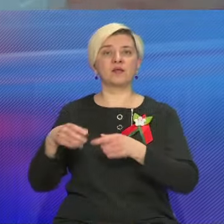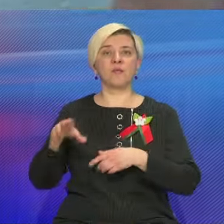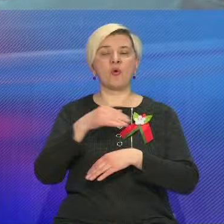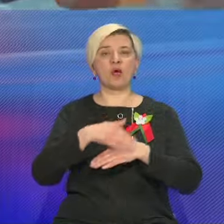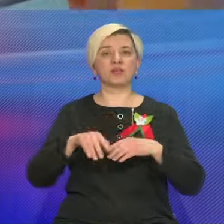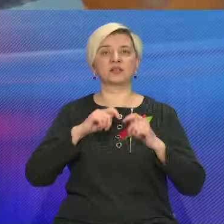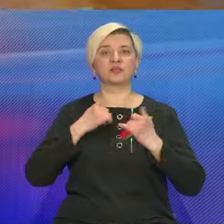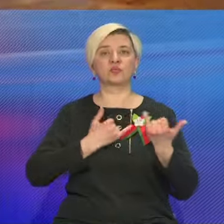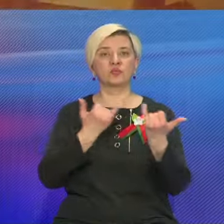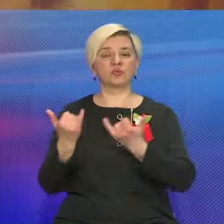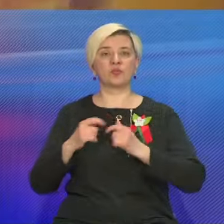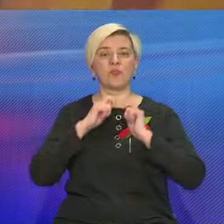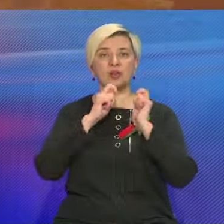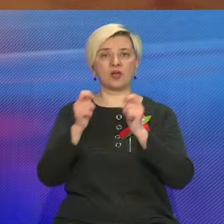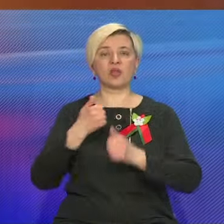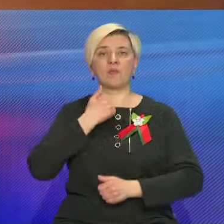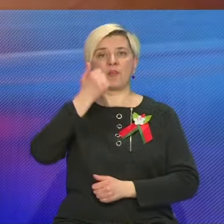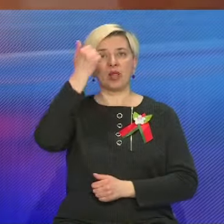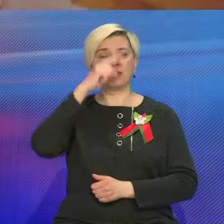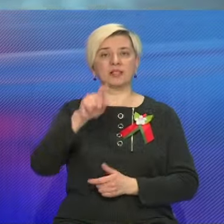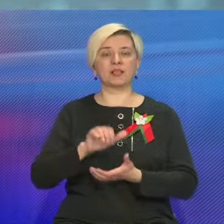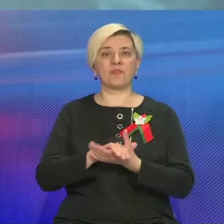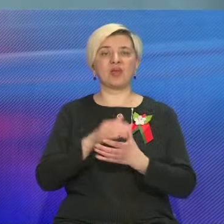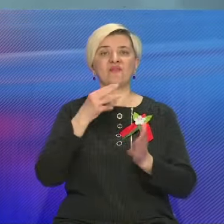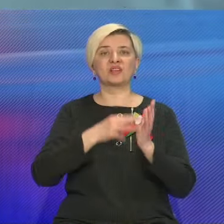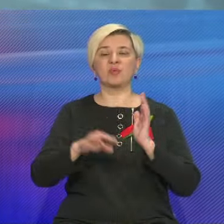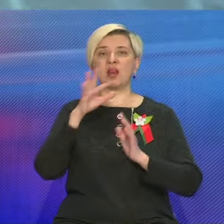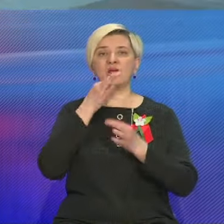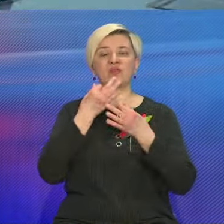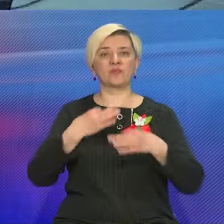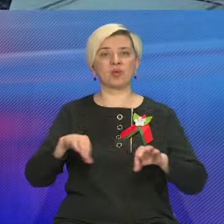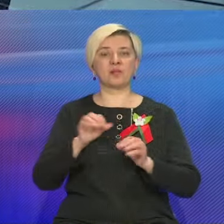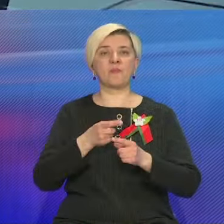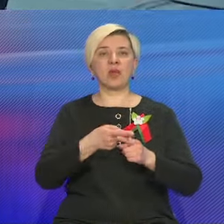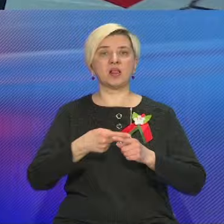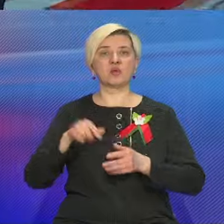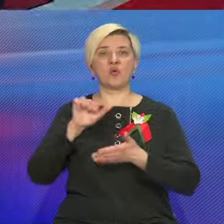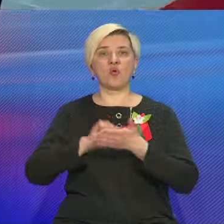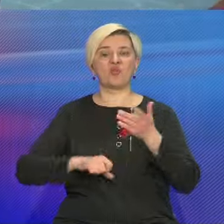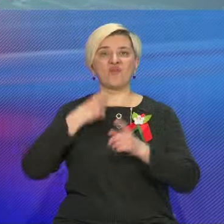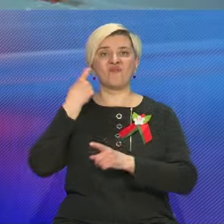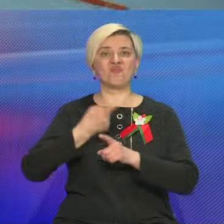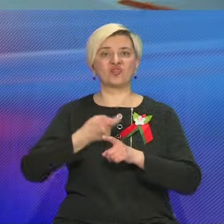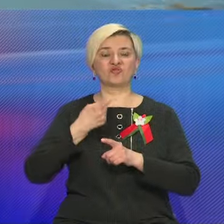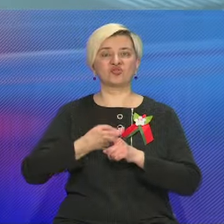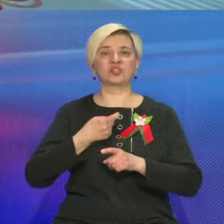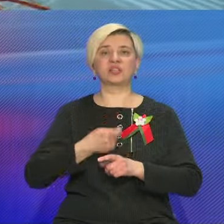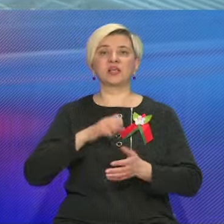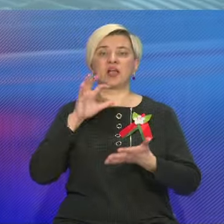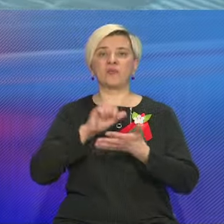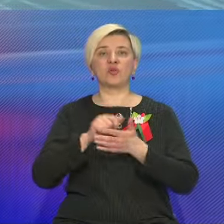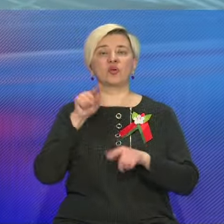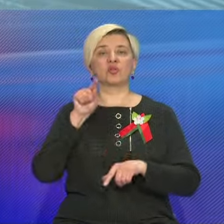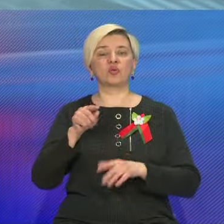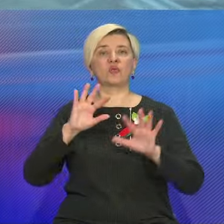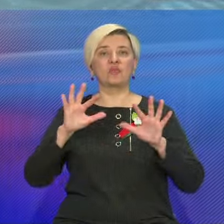раз подякувати за мир. 80-годзе визволення Білорусі від німецько-фашистських захопників – той випадок, коли слов подяки шмат